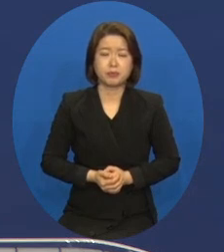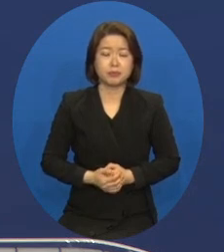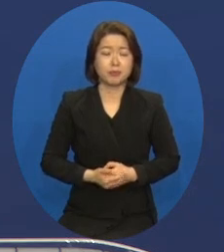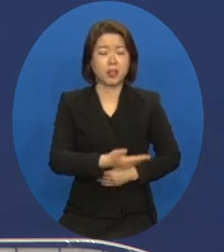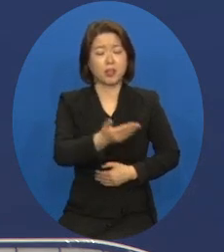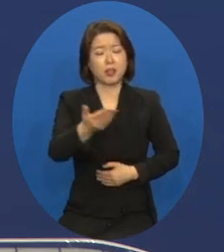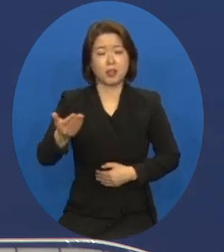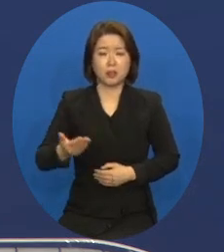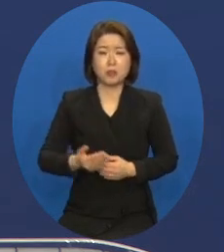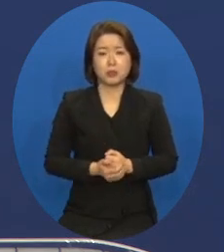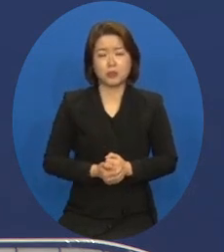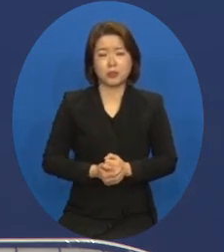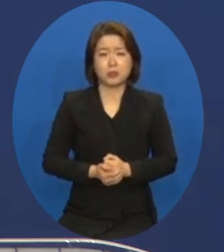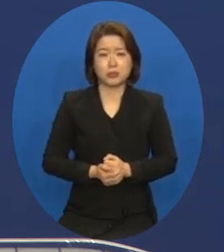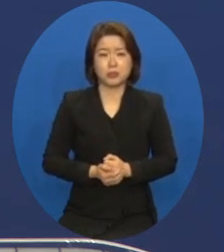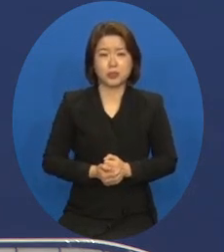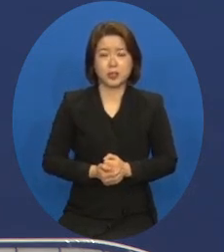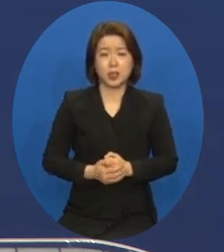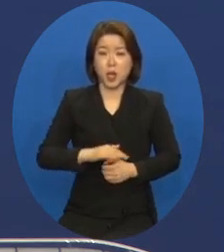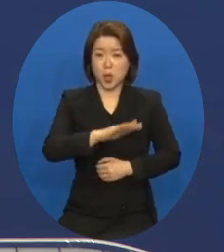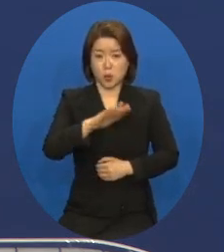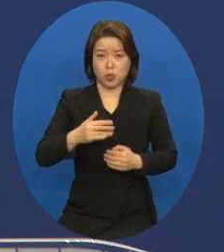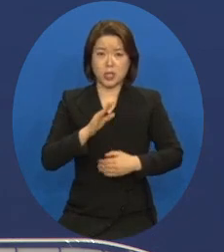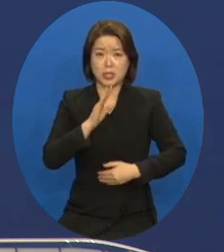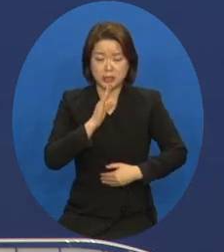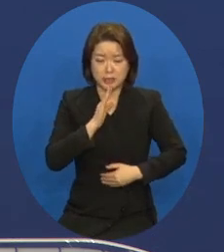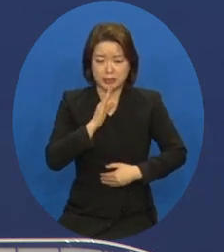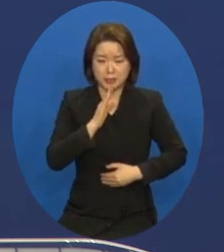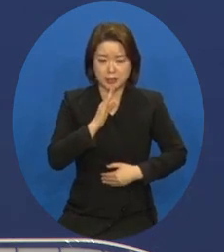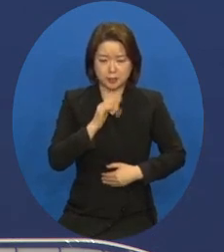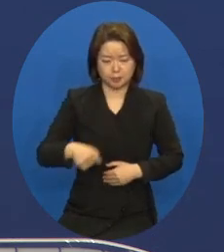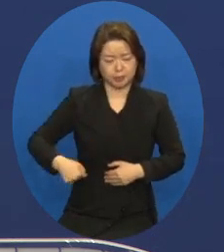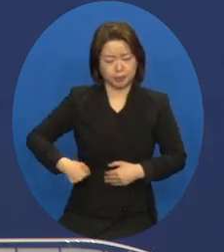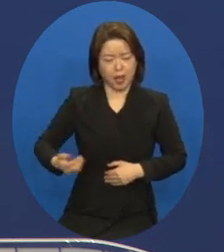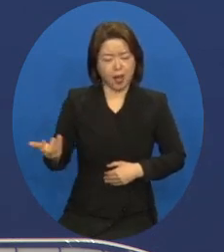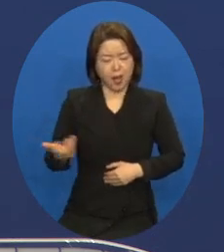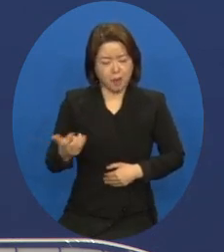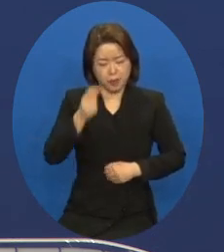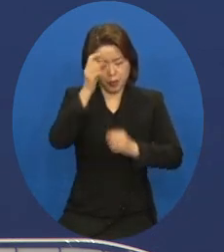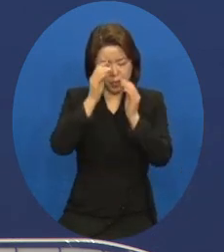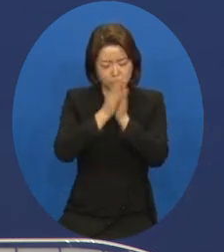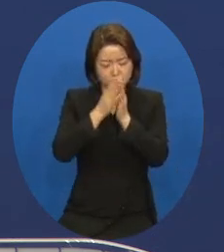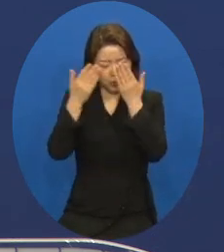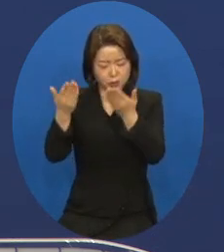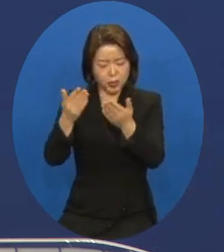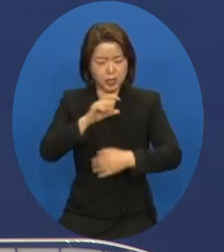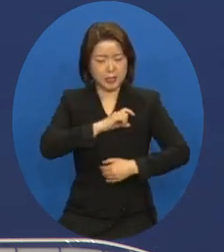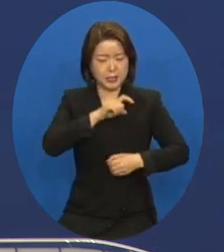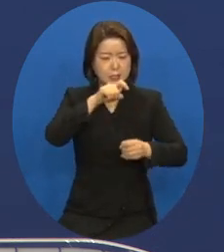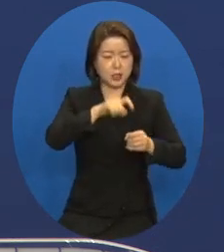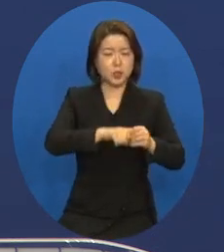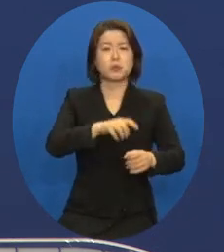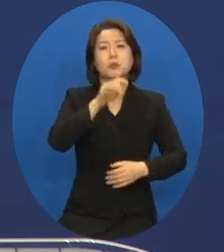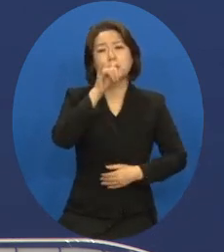여러분 우리가 진짜 마음 어떻게 기도해야 될 제목이 있습니다